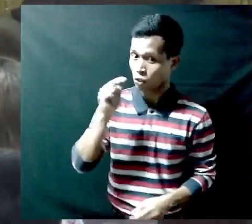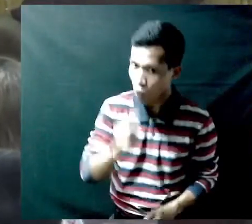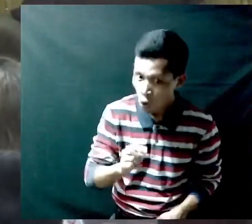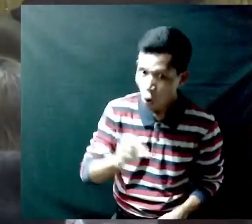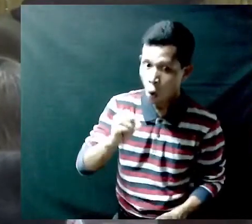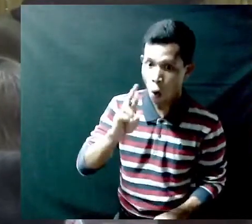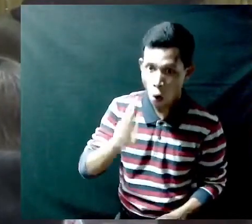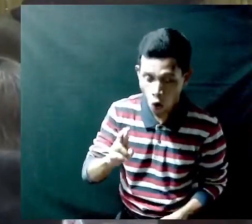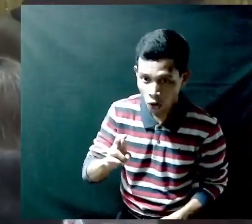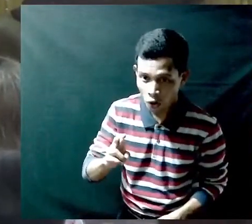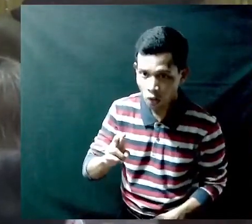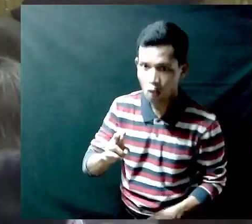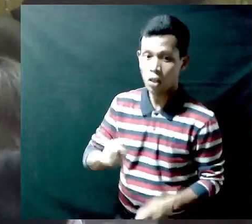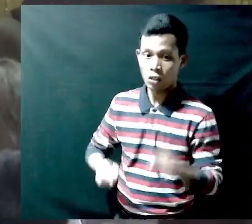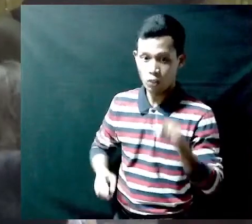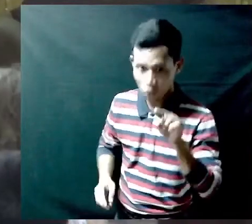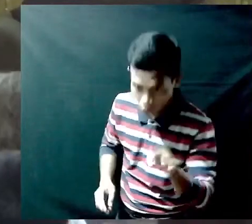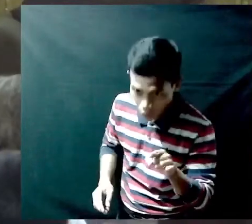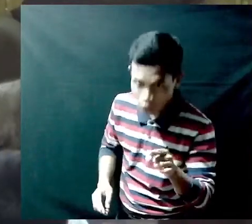You get the point?